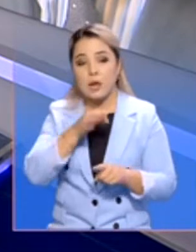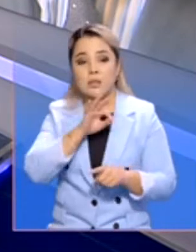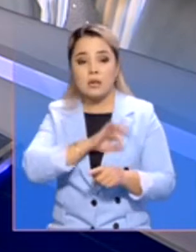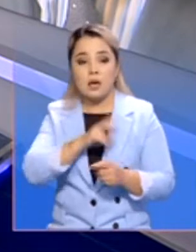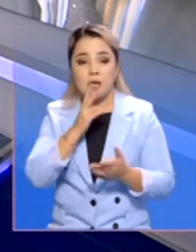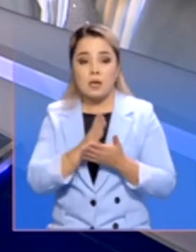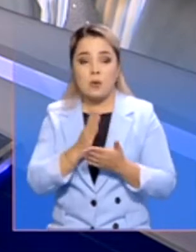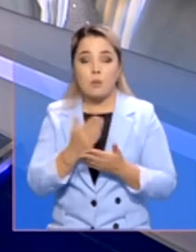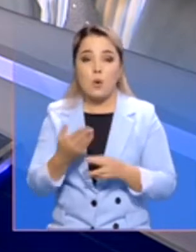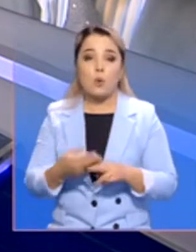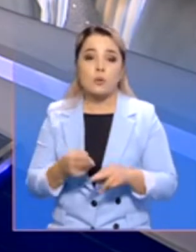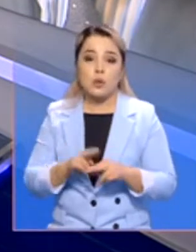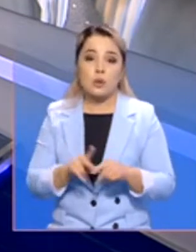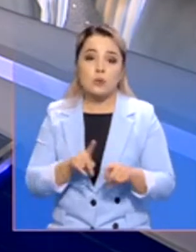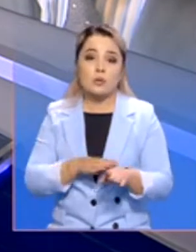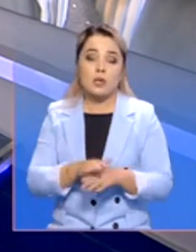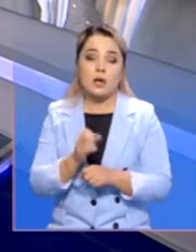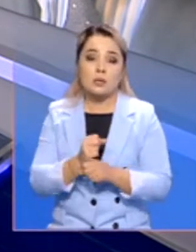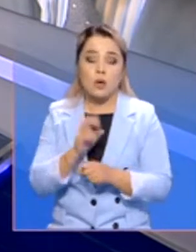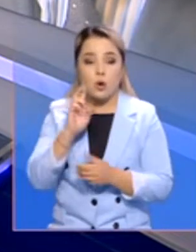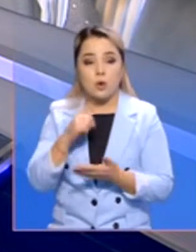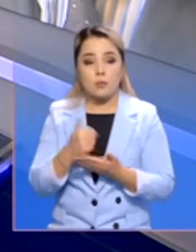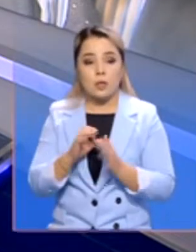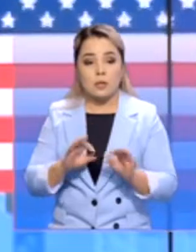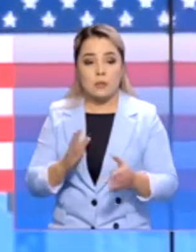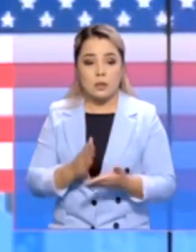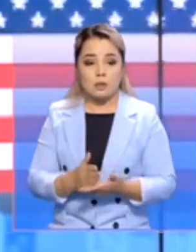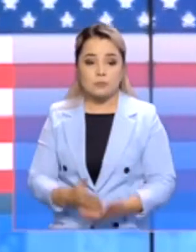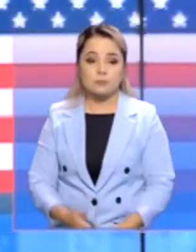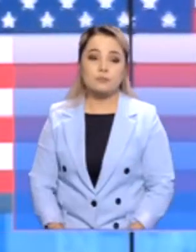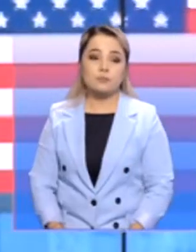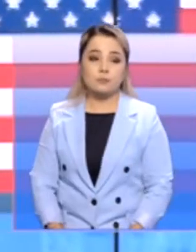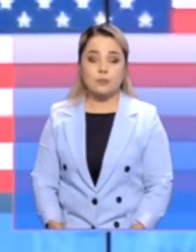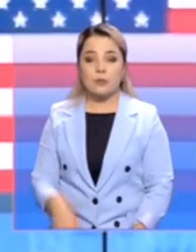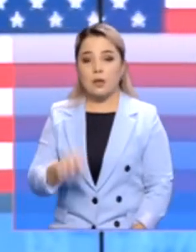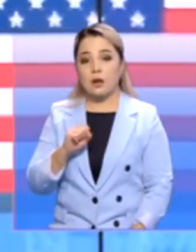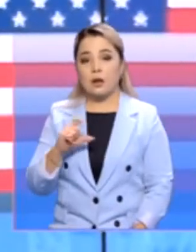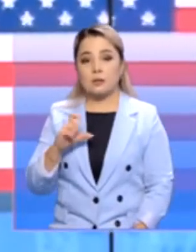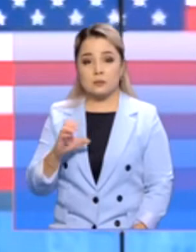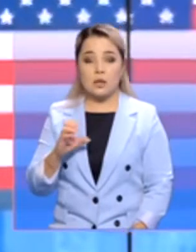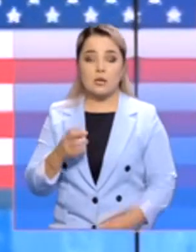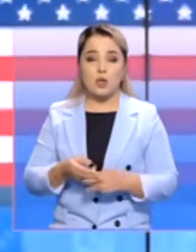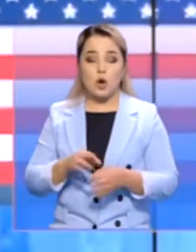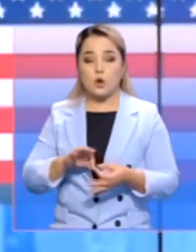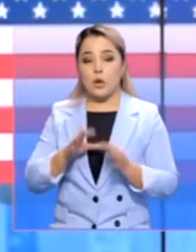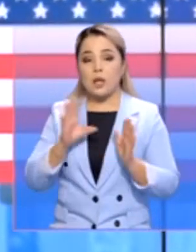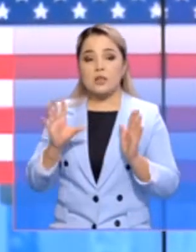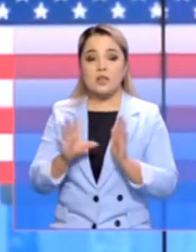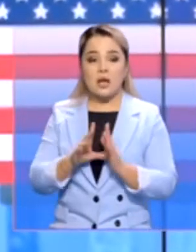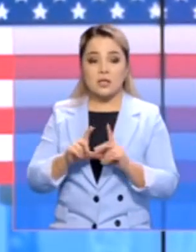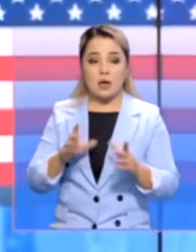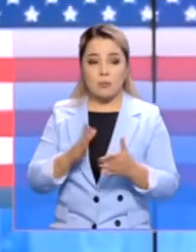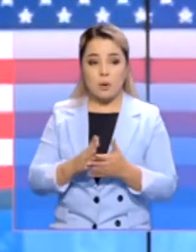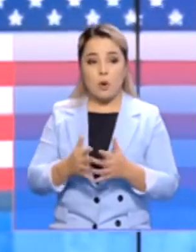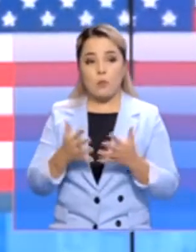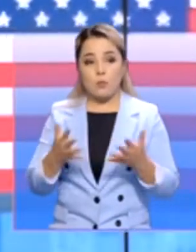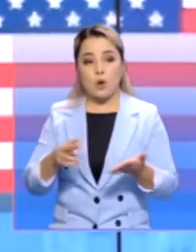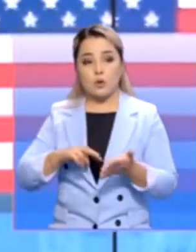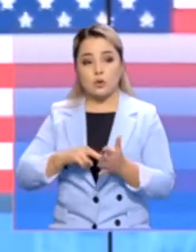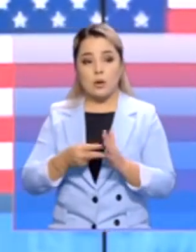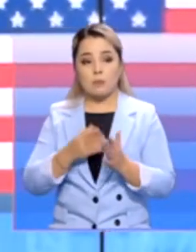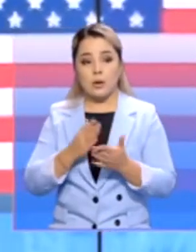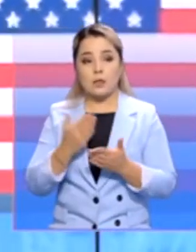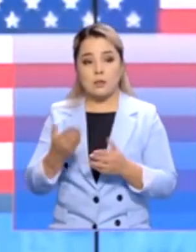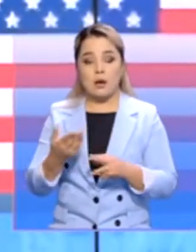тиімдірек. Дегенмен тоғы терін үкімет айтады. АЭС күрделі энергетикалық нысан, ауқымды жоба.